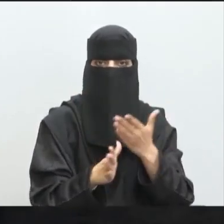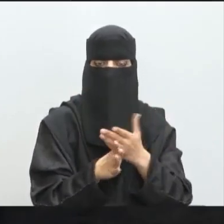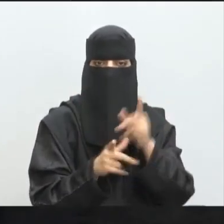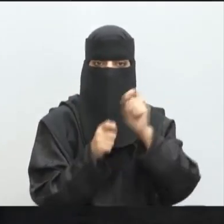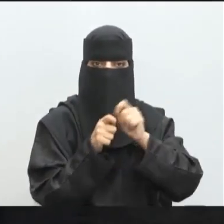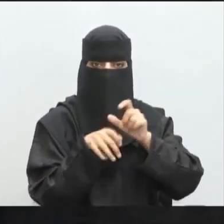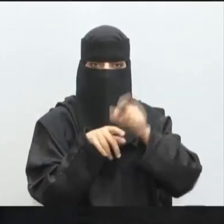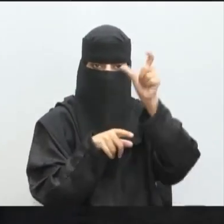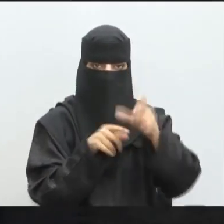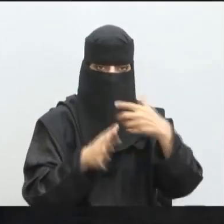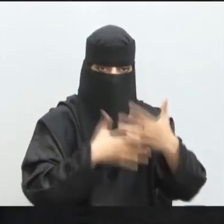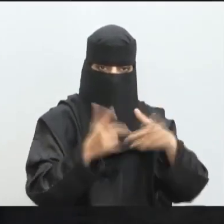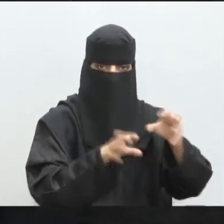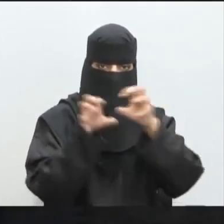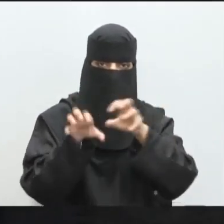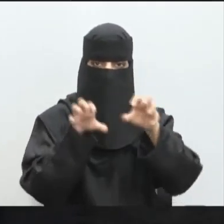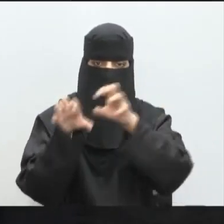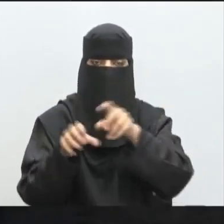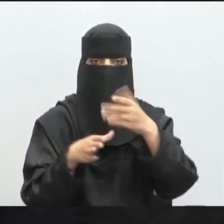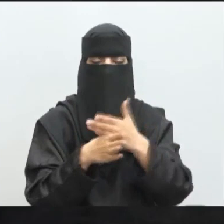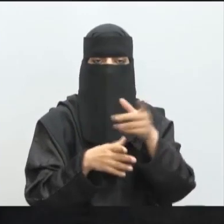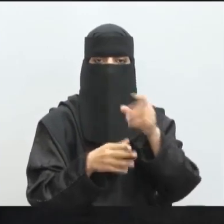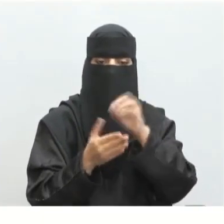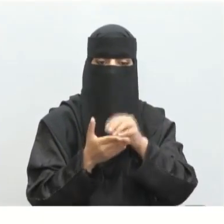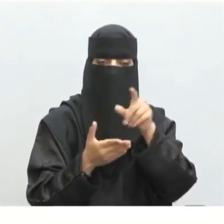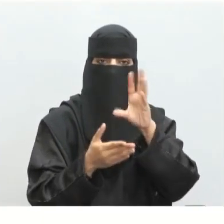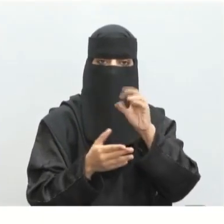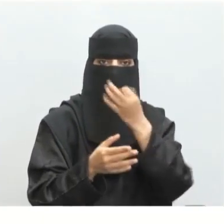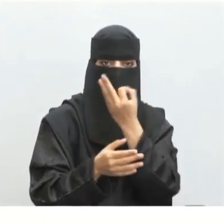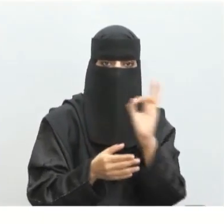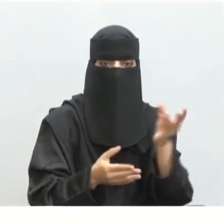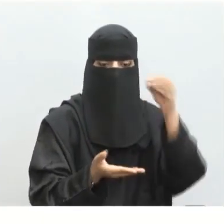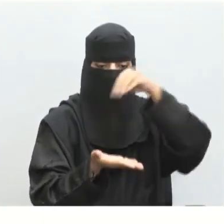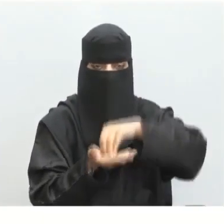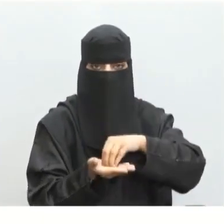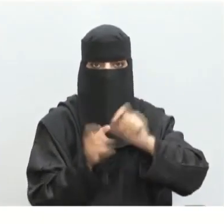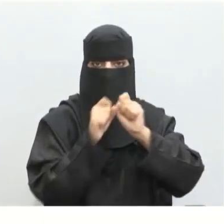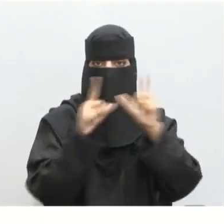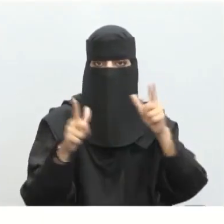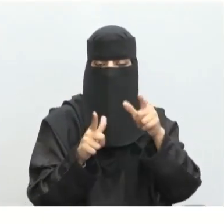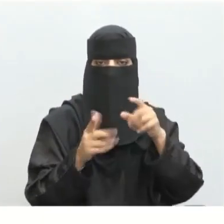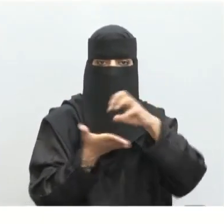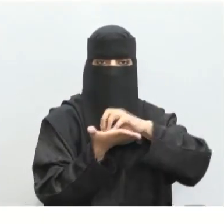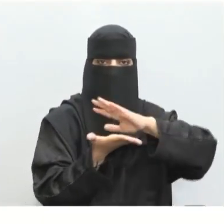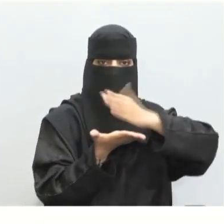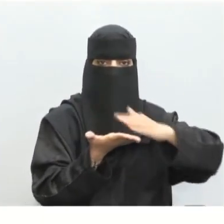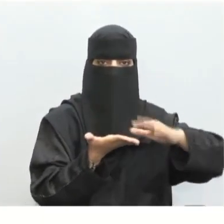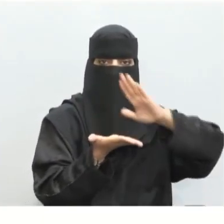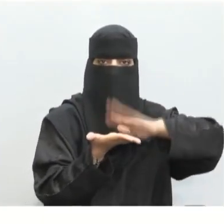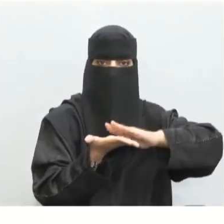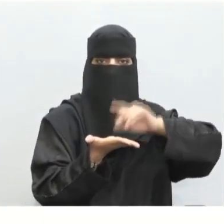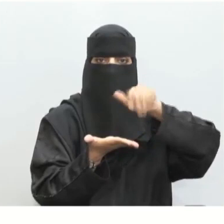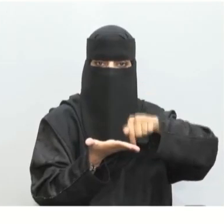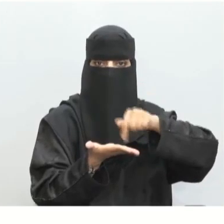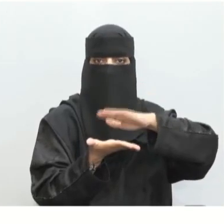من صنع الانسان فالخراب الطبوغرافيه هي شامله او توضح لنا ظواهر سطح